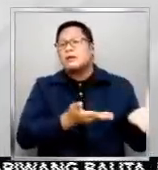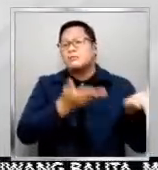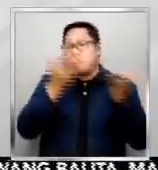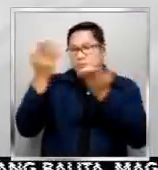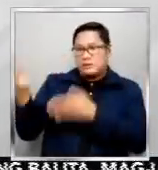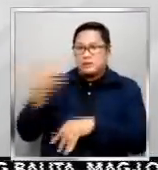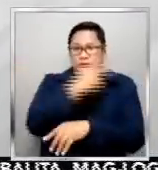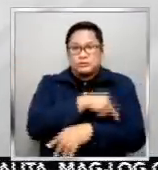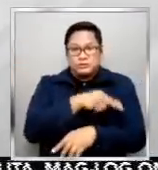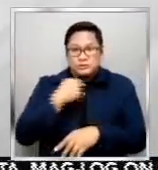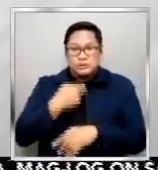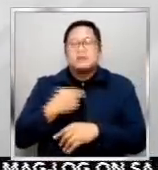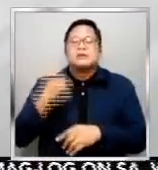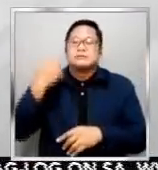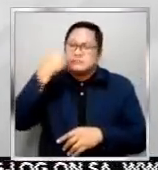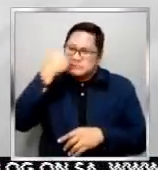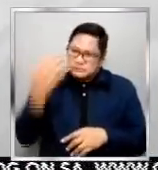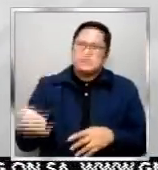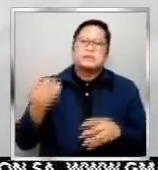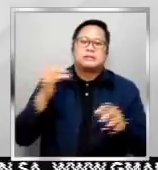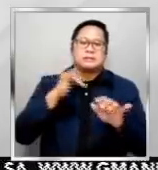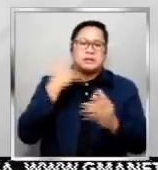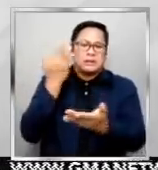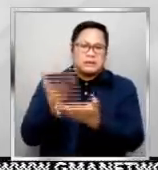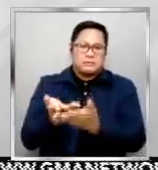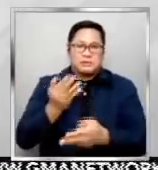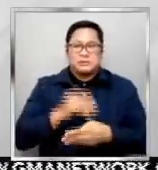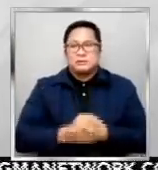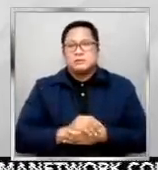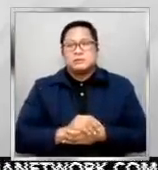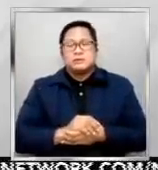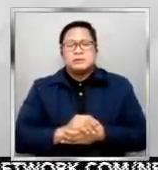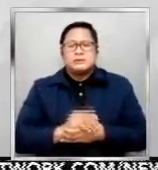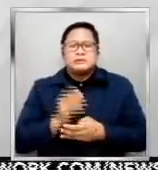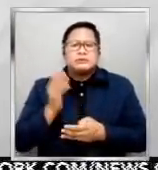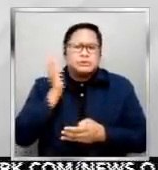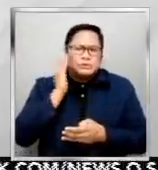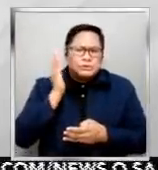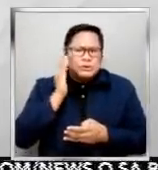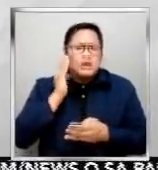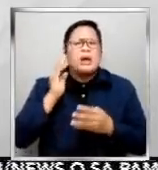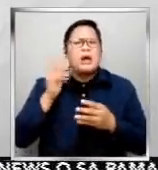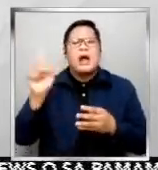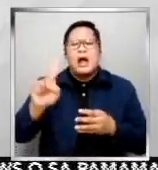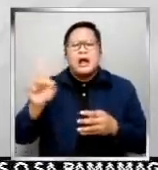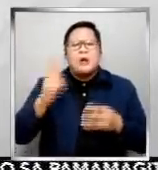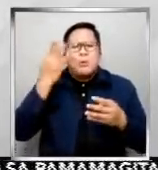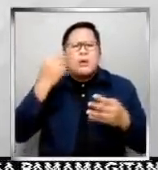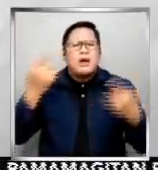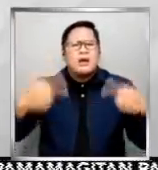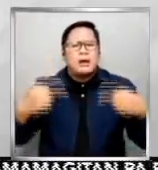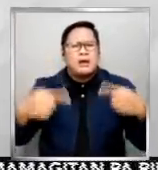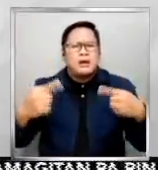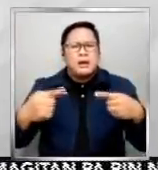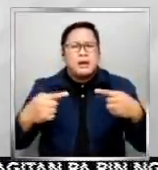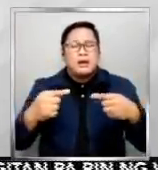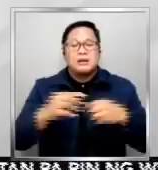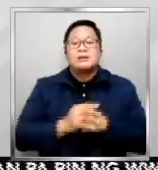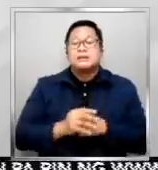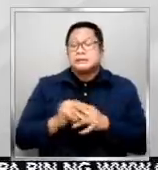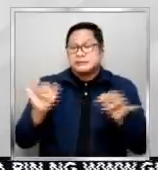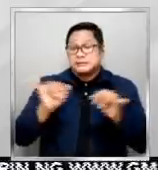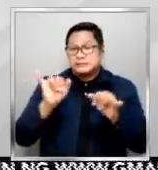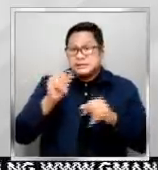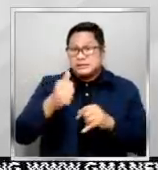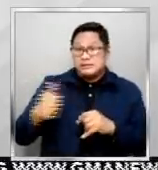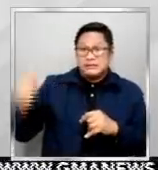on arrival. Inaalam pa ang dahilan ng pagtatalo ni Abadilla at Rebato na kiramay si Chief Justice Diosdado Peralta